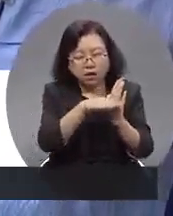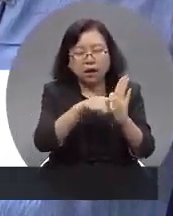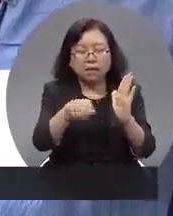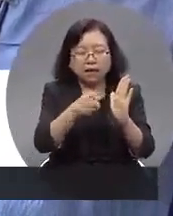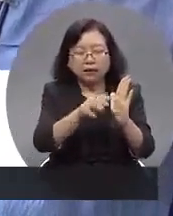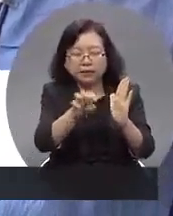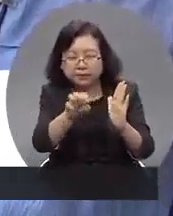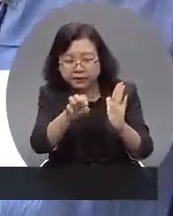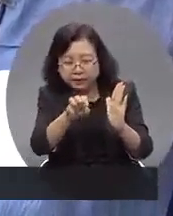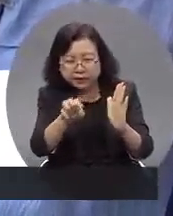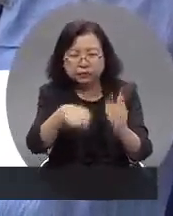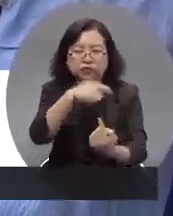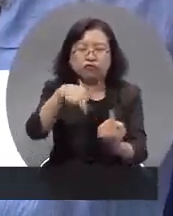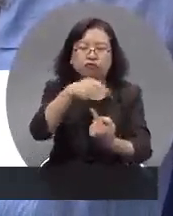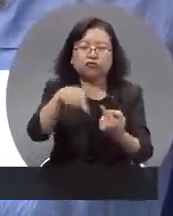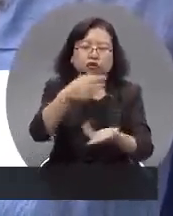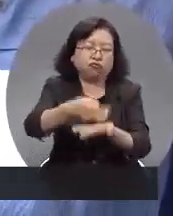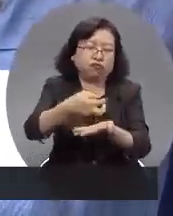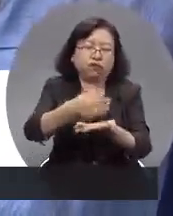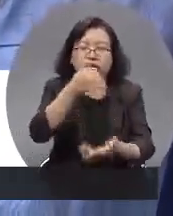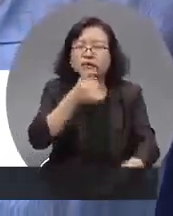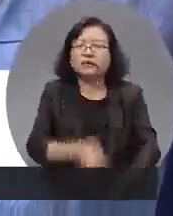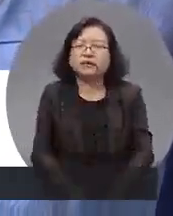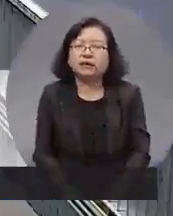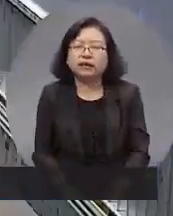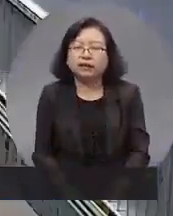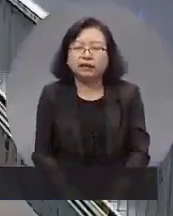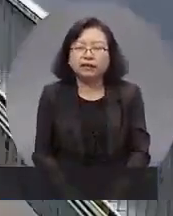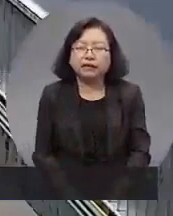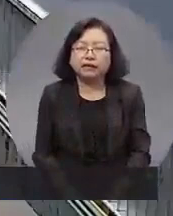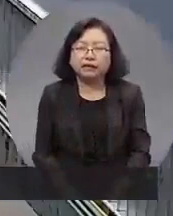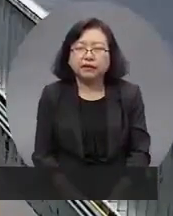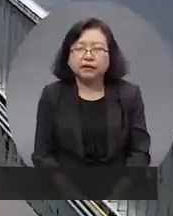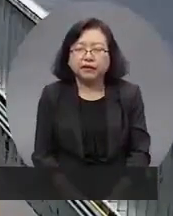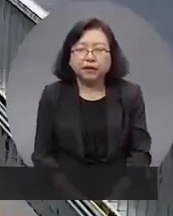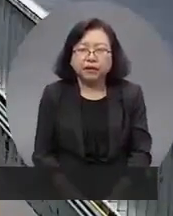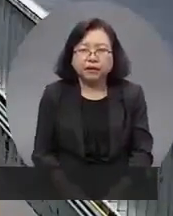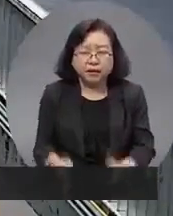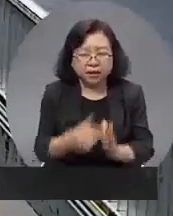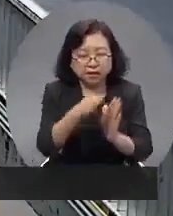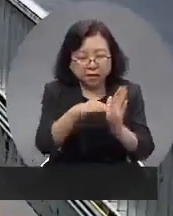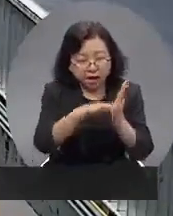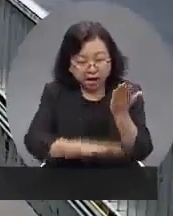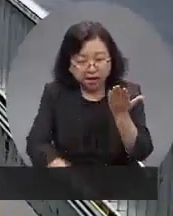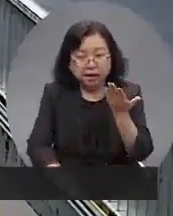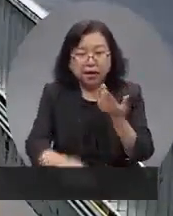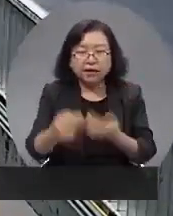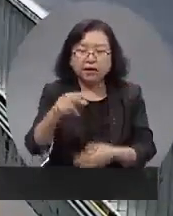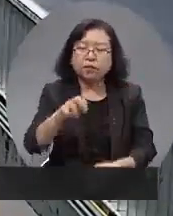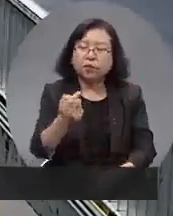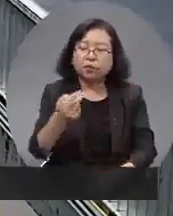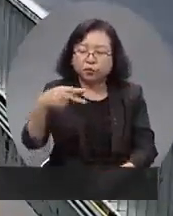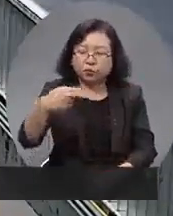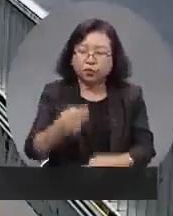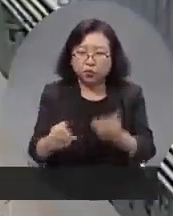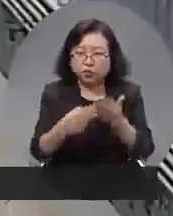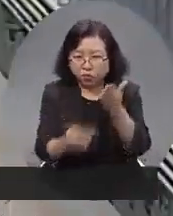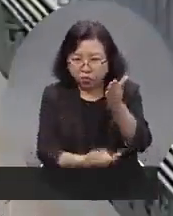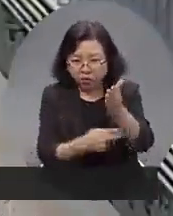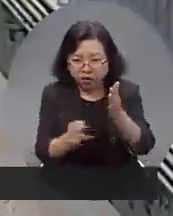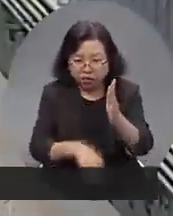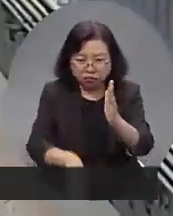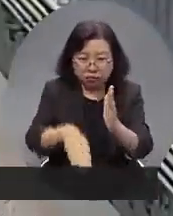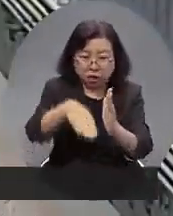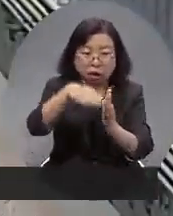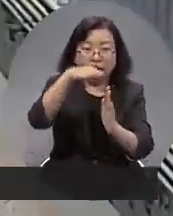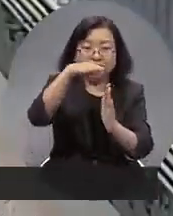130까지 수위를 낮춰서 운영하도록 그렇게 되어 있습니다. 댐 하류인 달천 목도교는 홍수 직전까지 갔다가 수위가